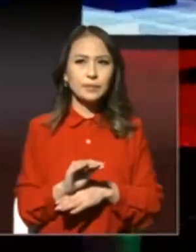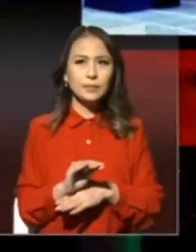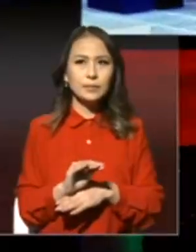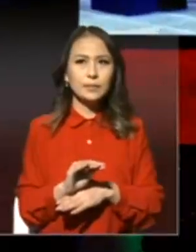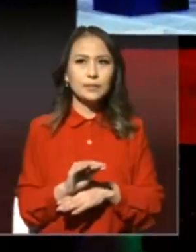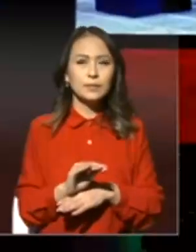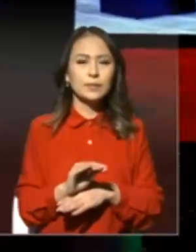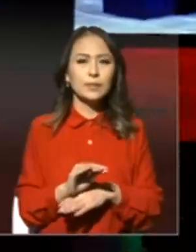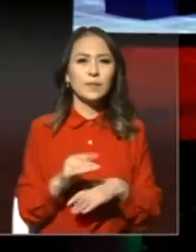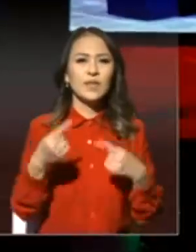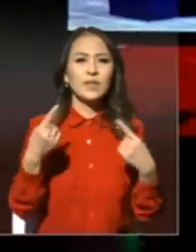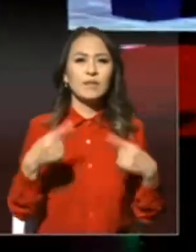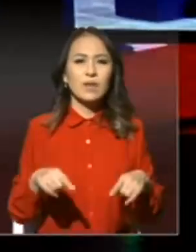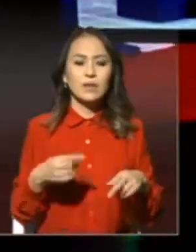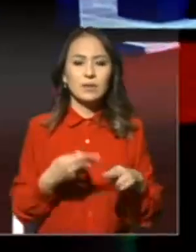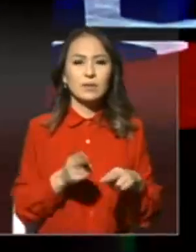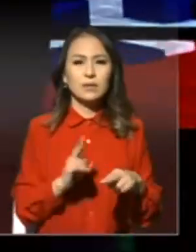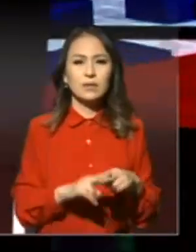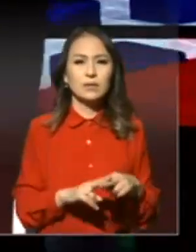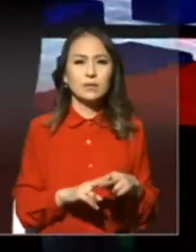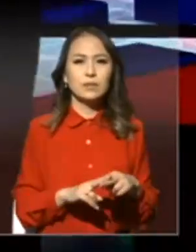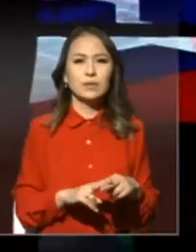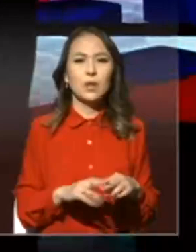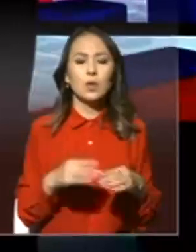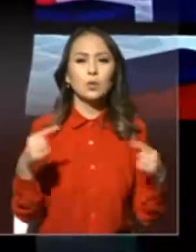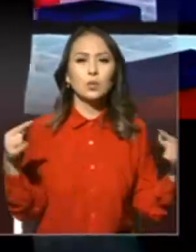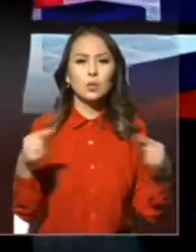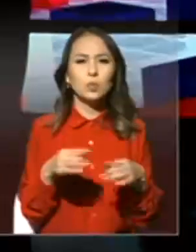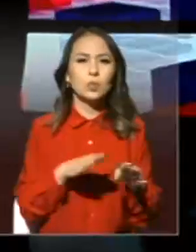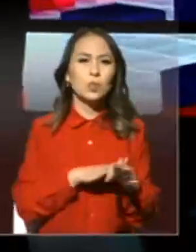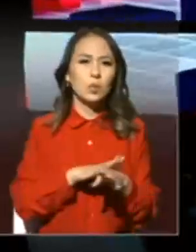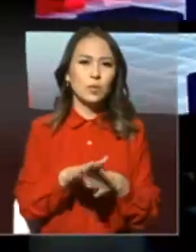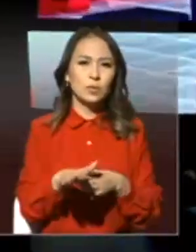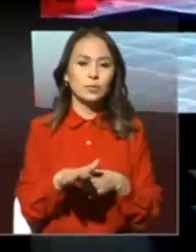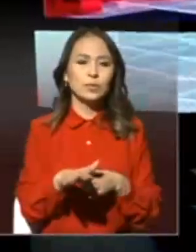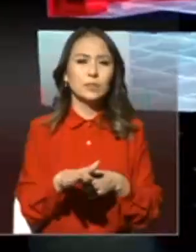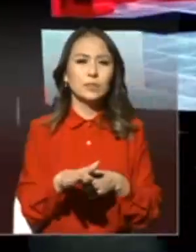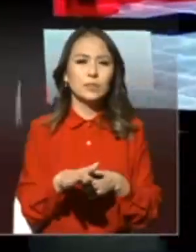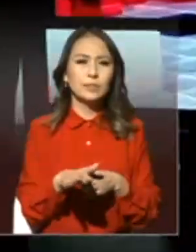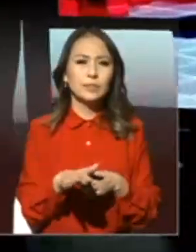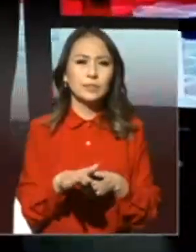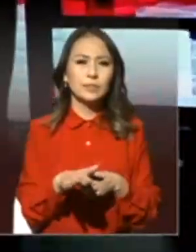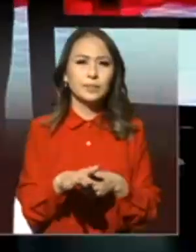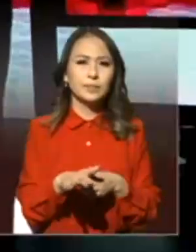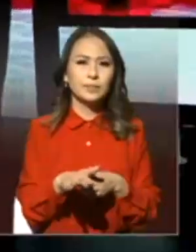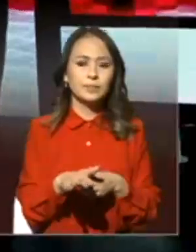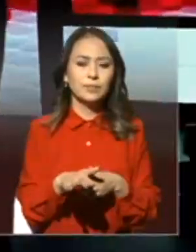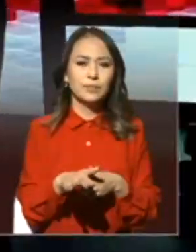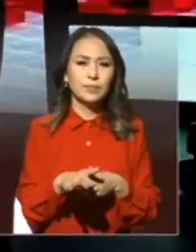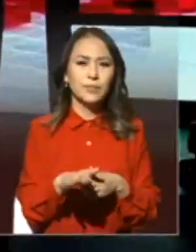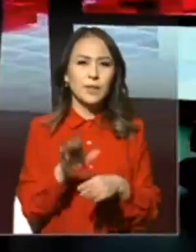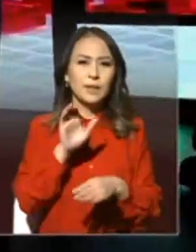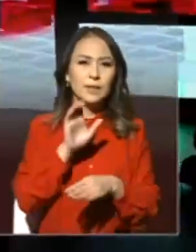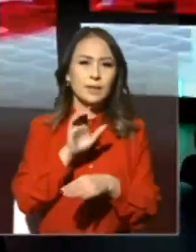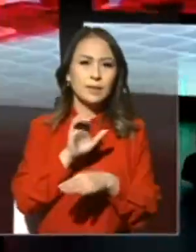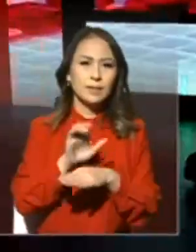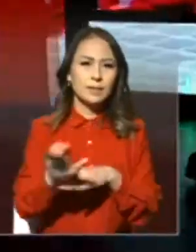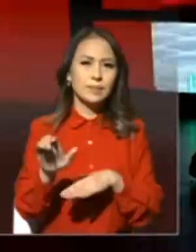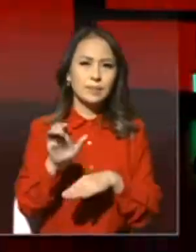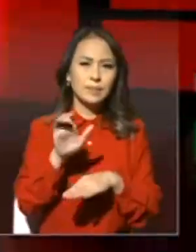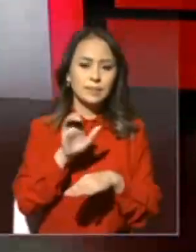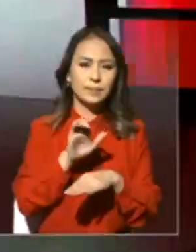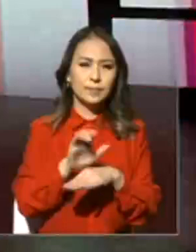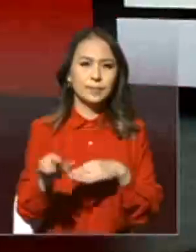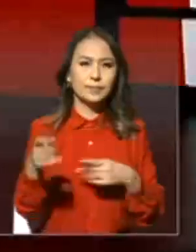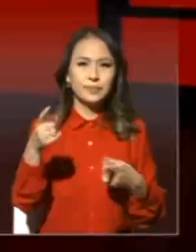жаңағы инфляцияның әсері. Яғни бұл жерде толығымен біз негізгі импорт өндіретін